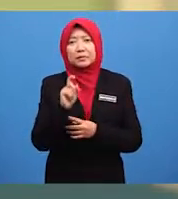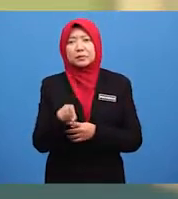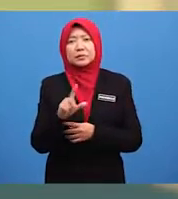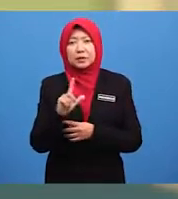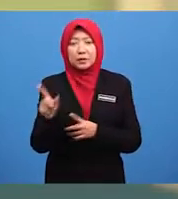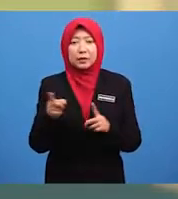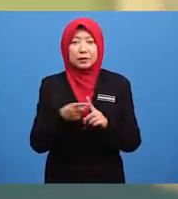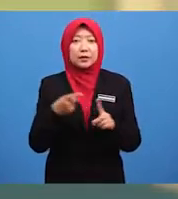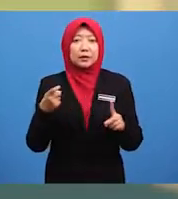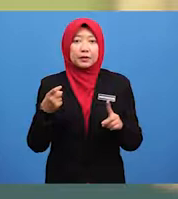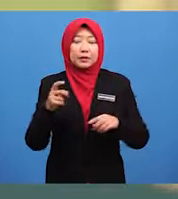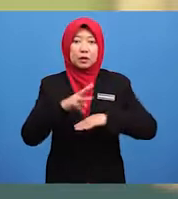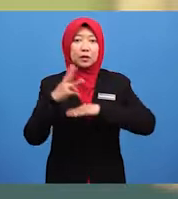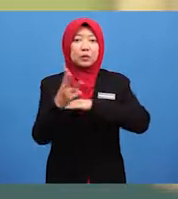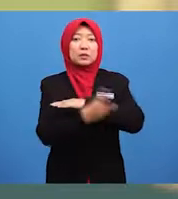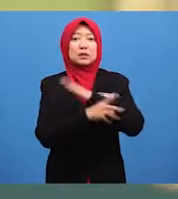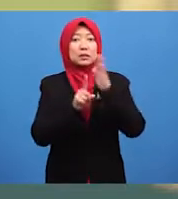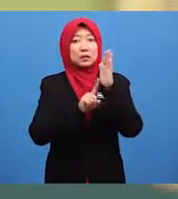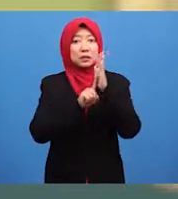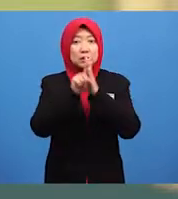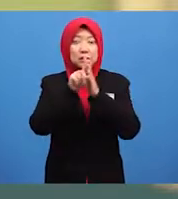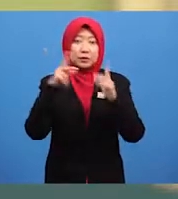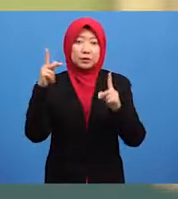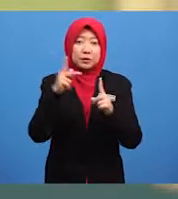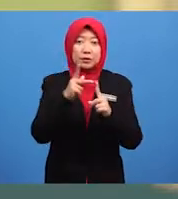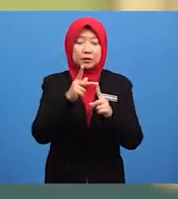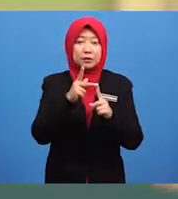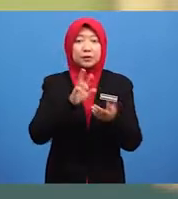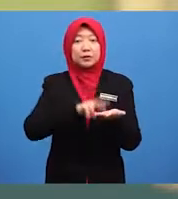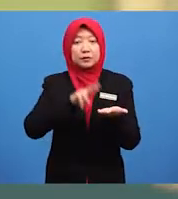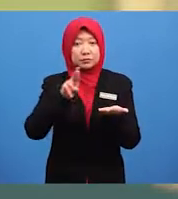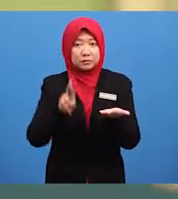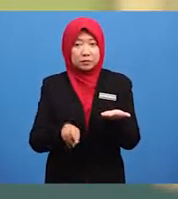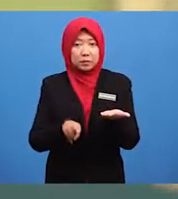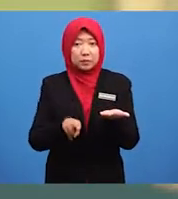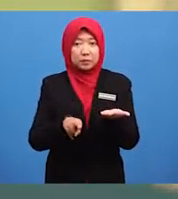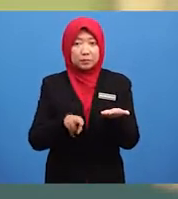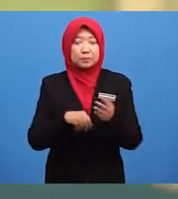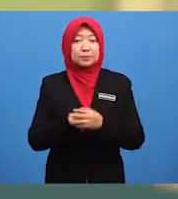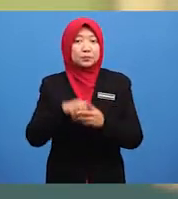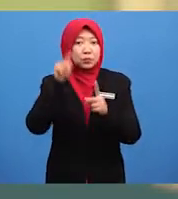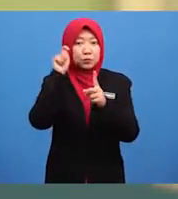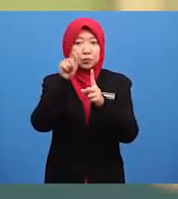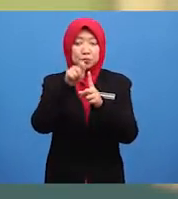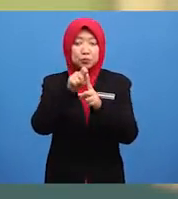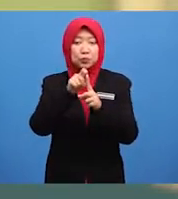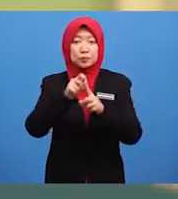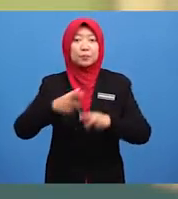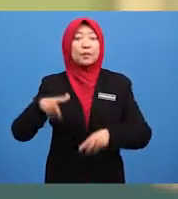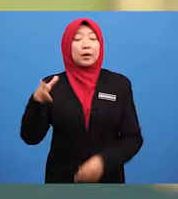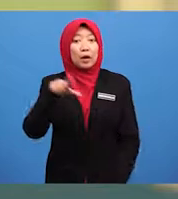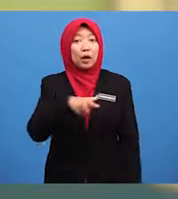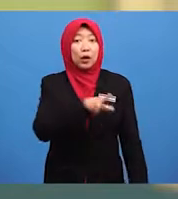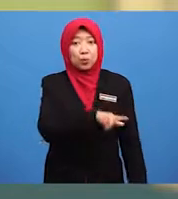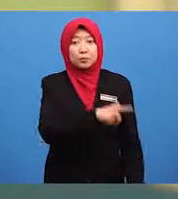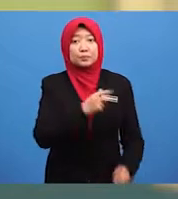bermula di kawasan tinggi ke kawasan yang lebih rendah menuju ke arah laut. Oleh